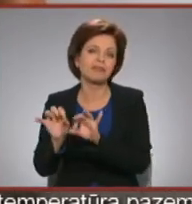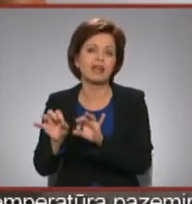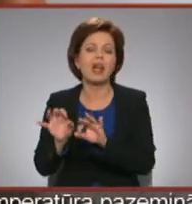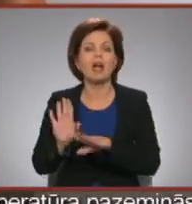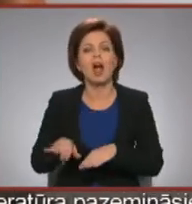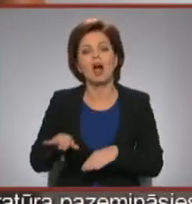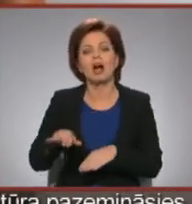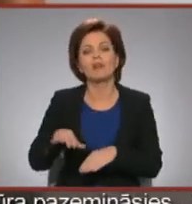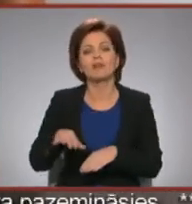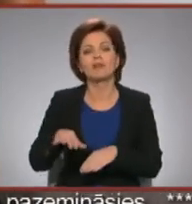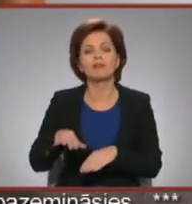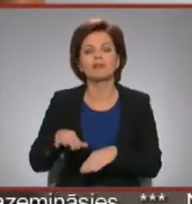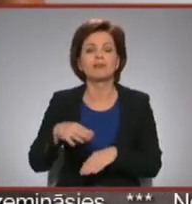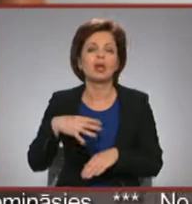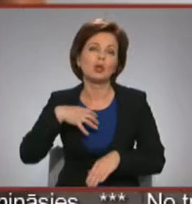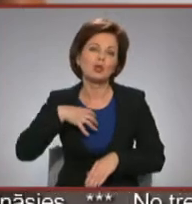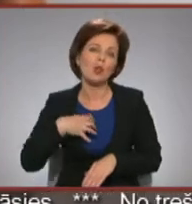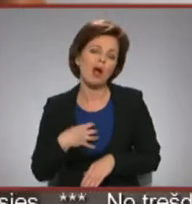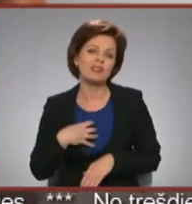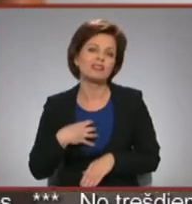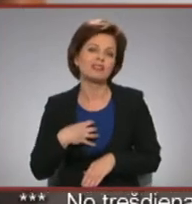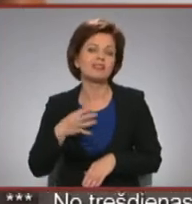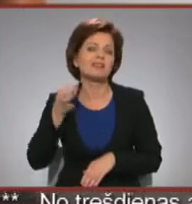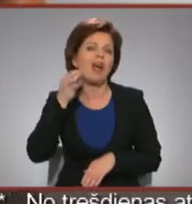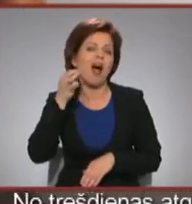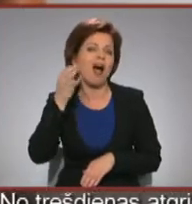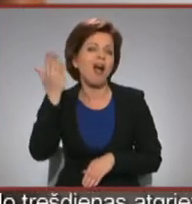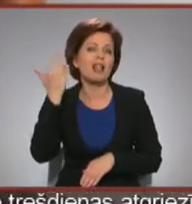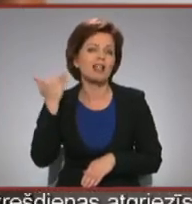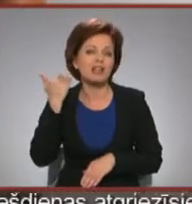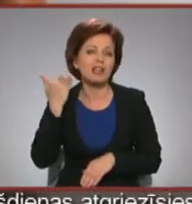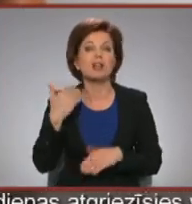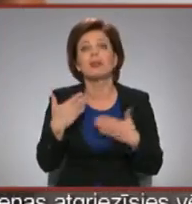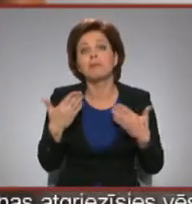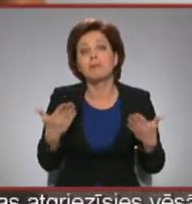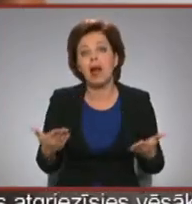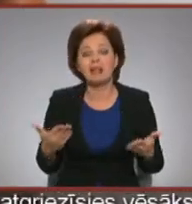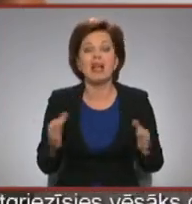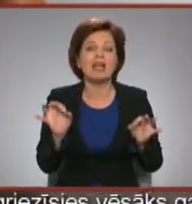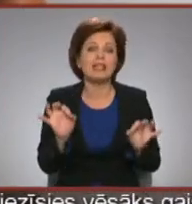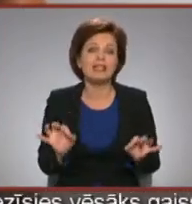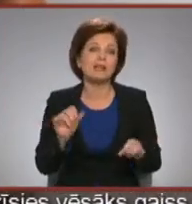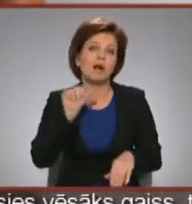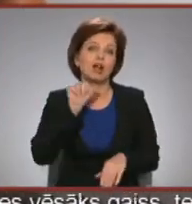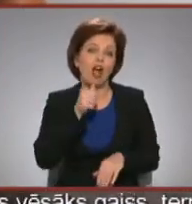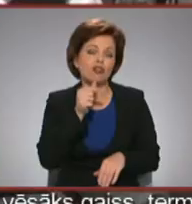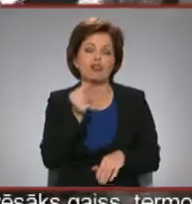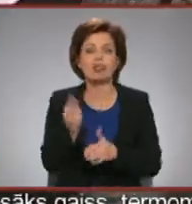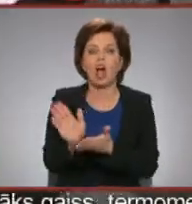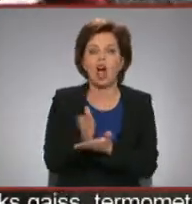tādu nostaļģiju varbūt vai vēl kaut kā tam līdzīgi, ja, bet īstenībā tā garša tomēr